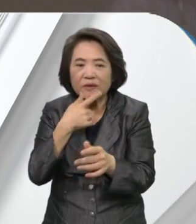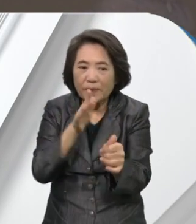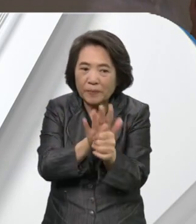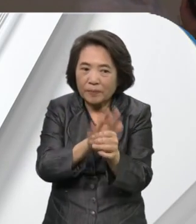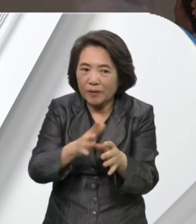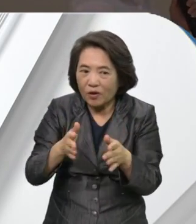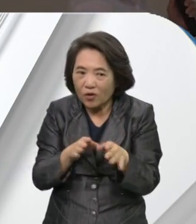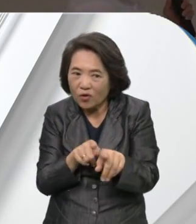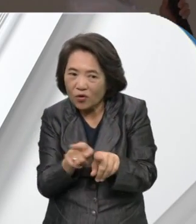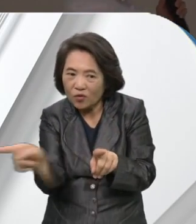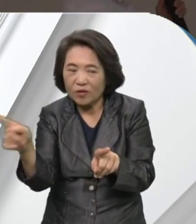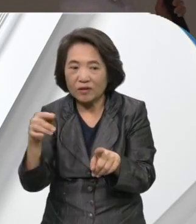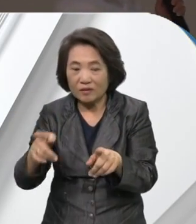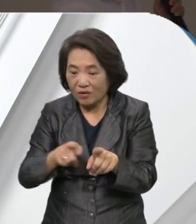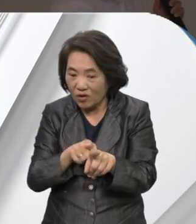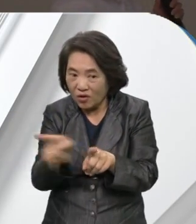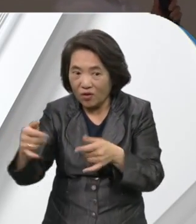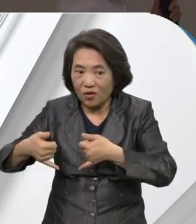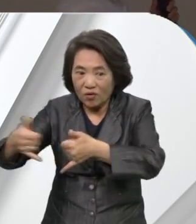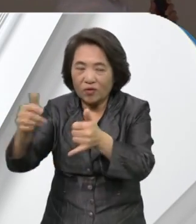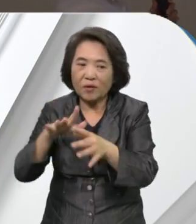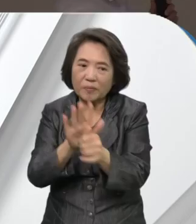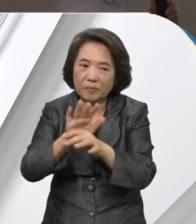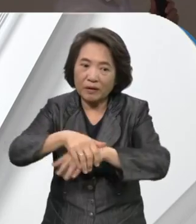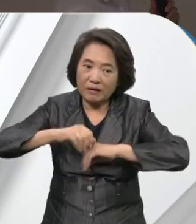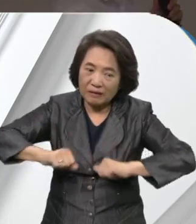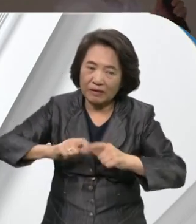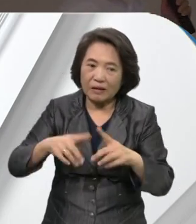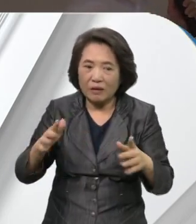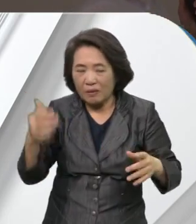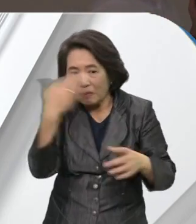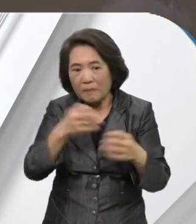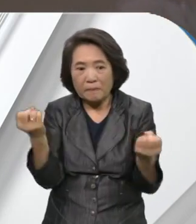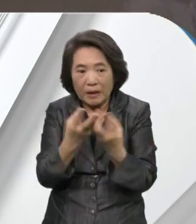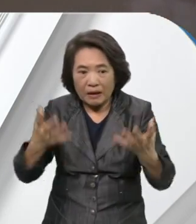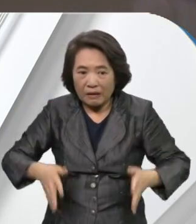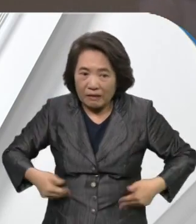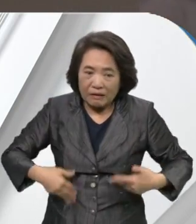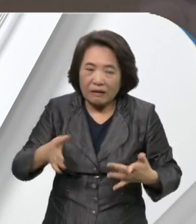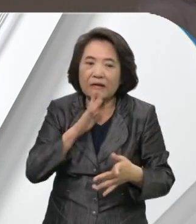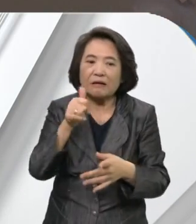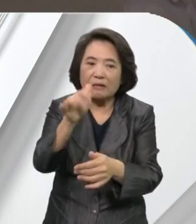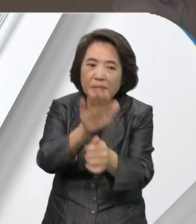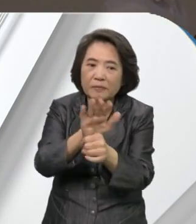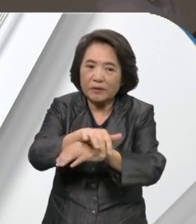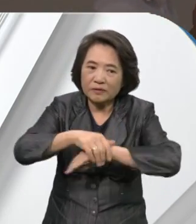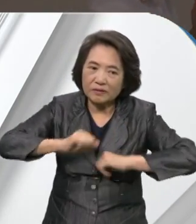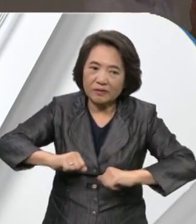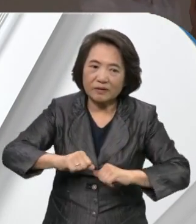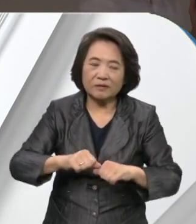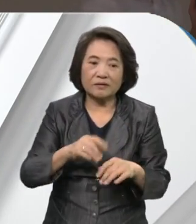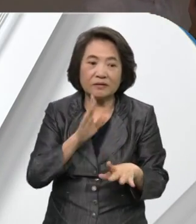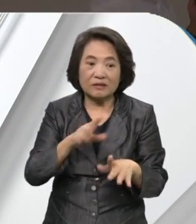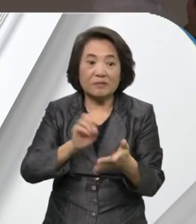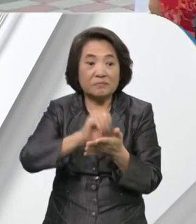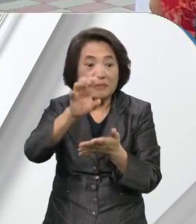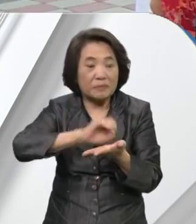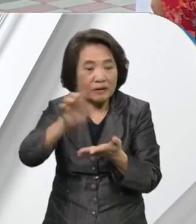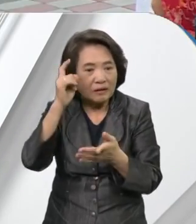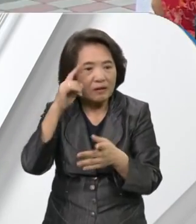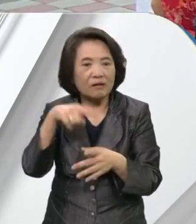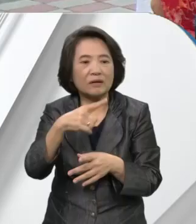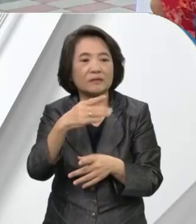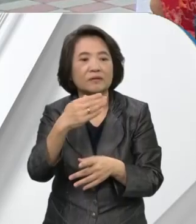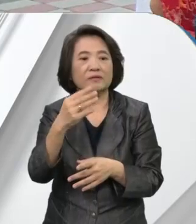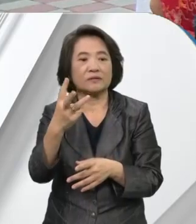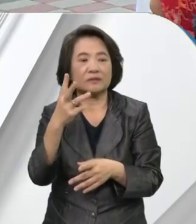色，它必须有这条路来做一个维生啊、紧急救助啊，还有防灾的这个辅助道路。 就系集团建波实施到193